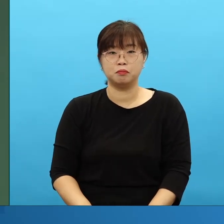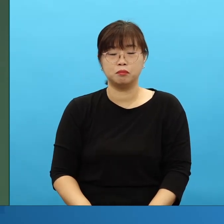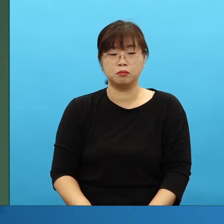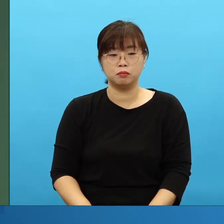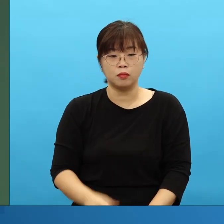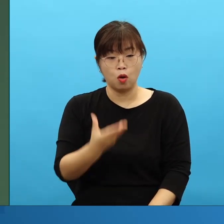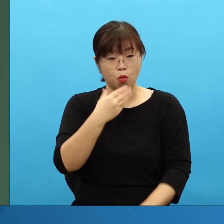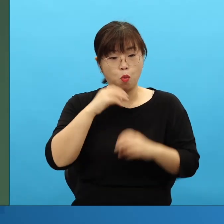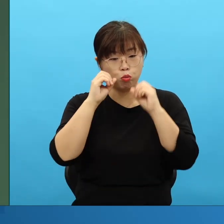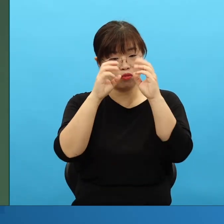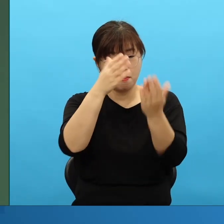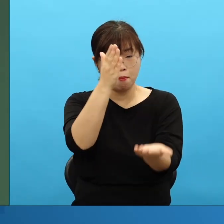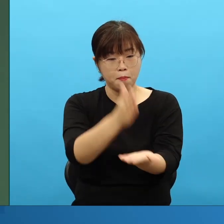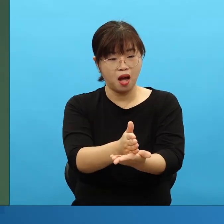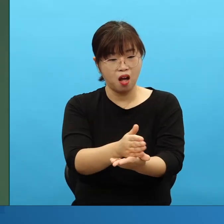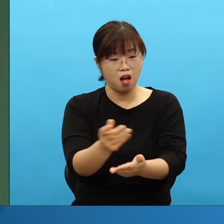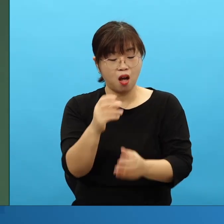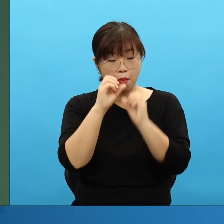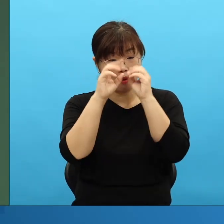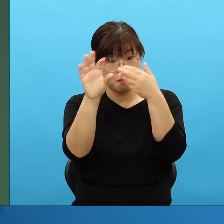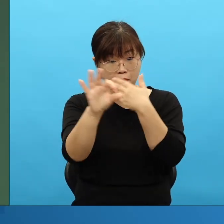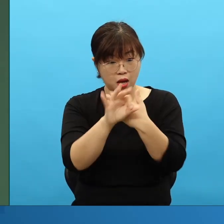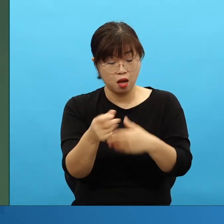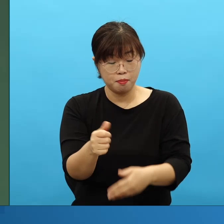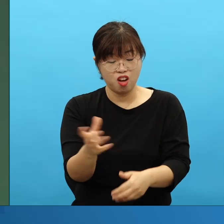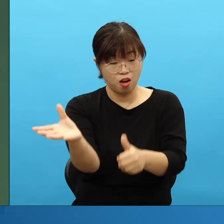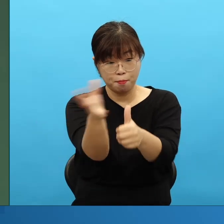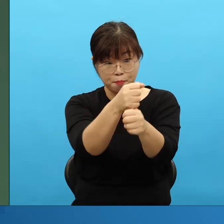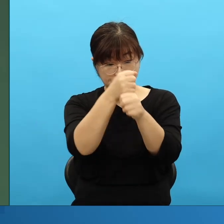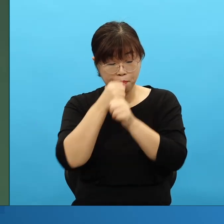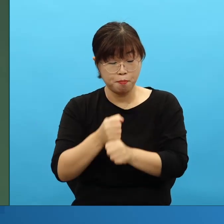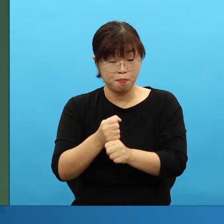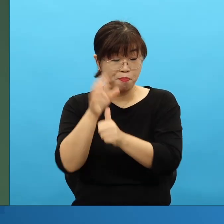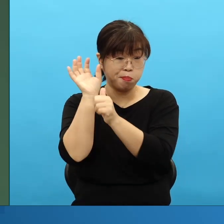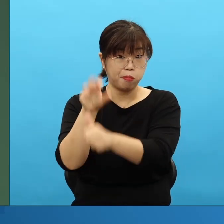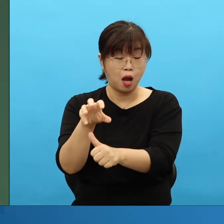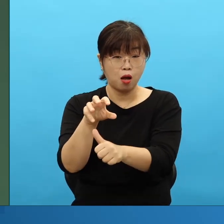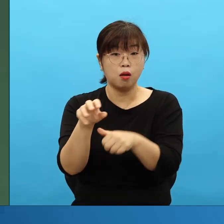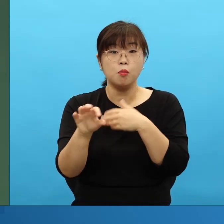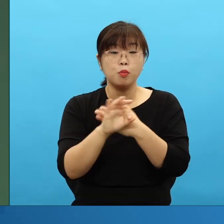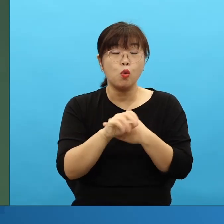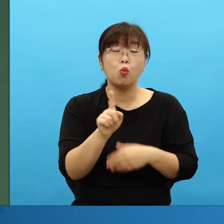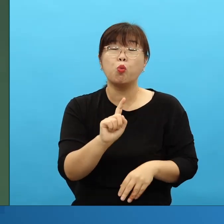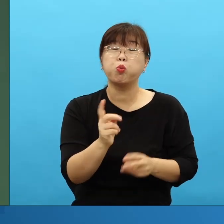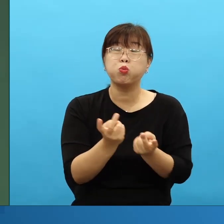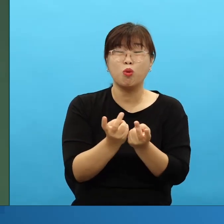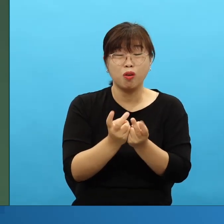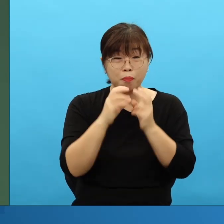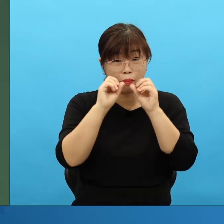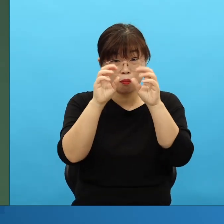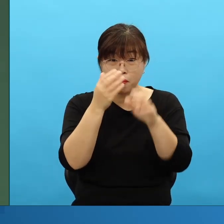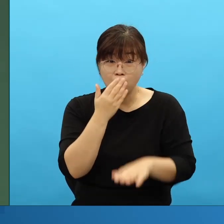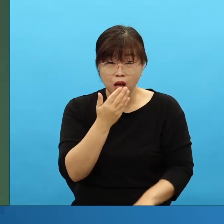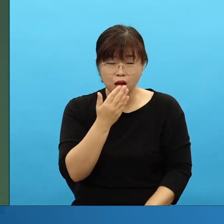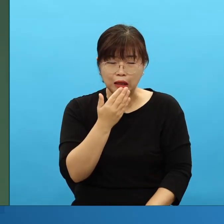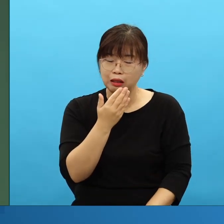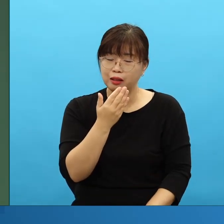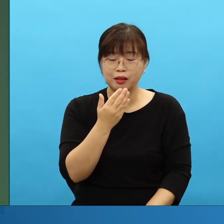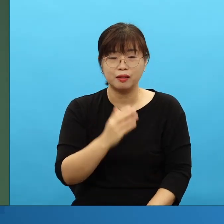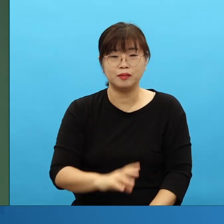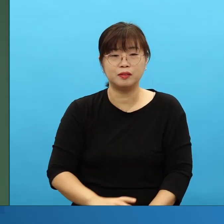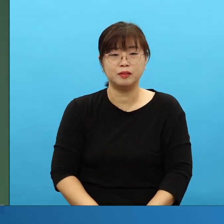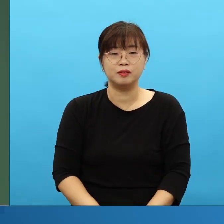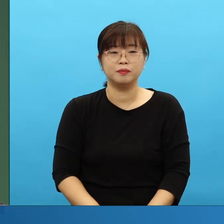many people do you think would remain in their faith 되는데. when they would have to face incarceration? 계속 전하면